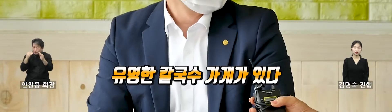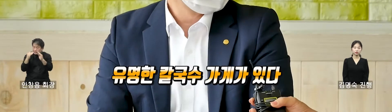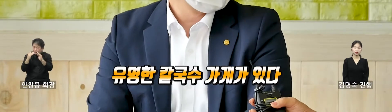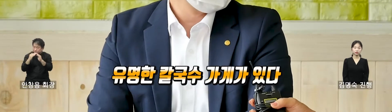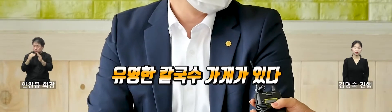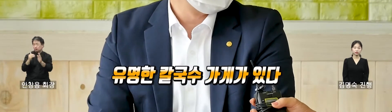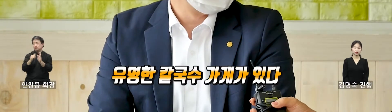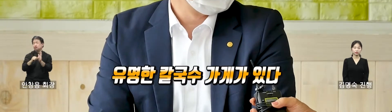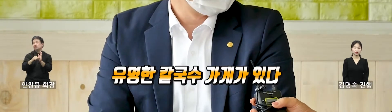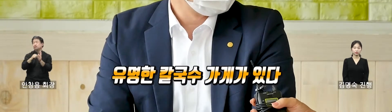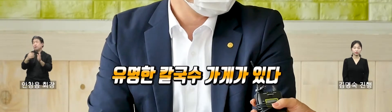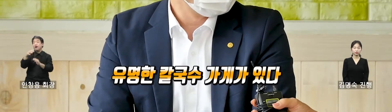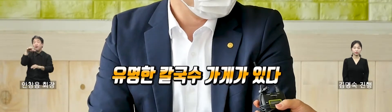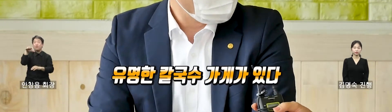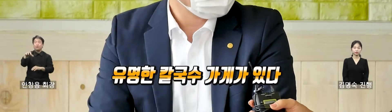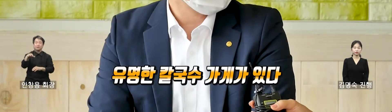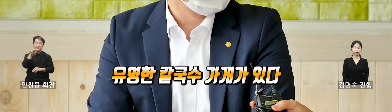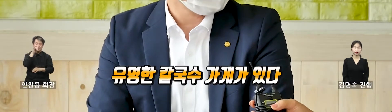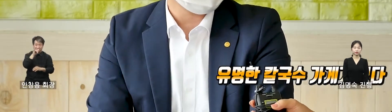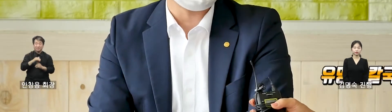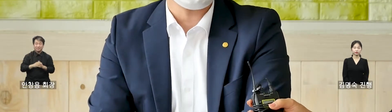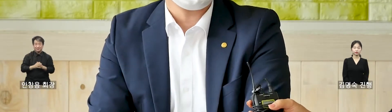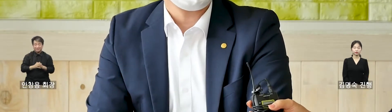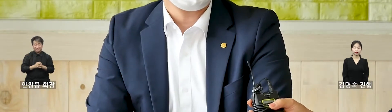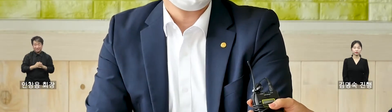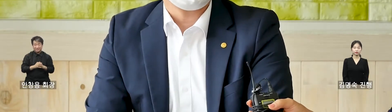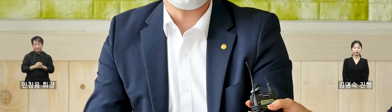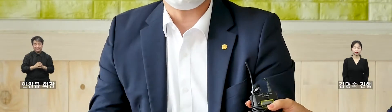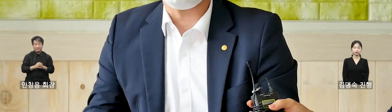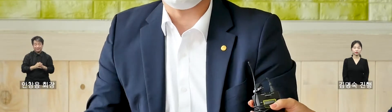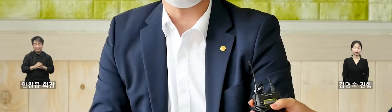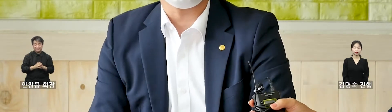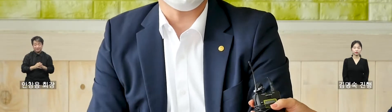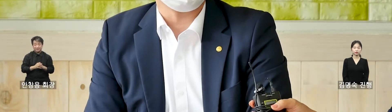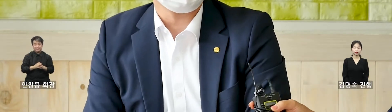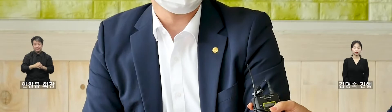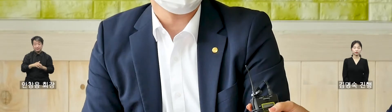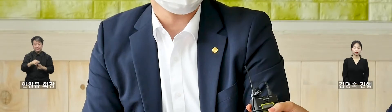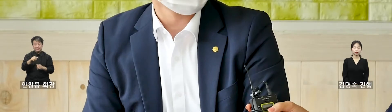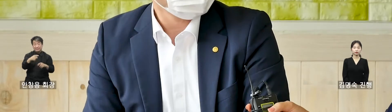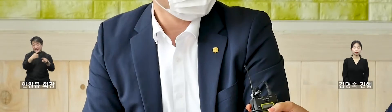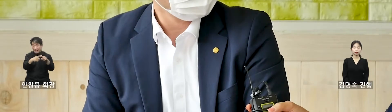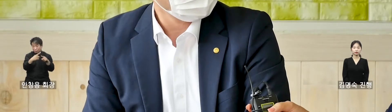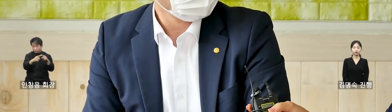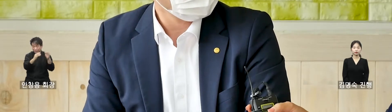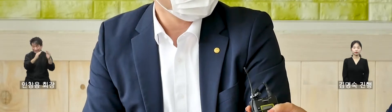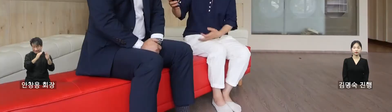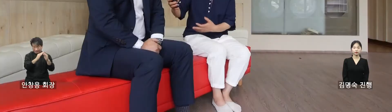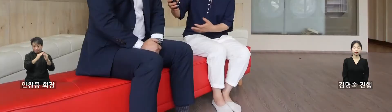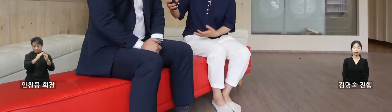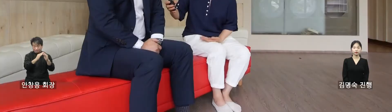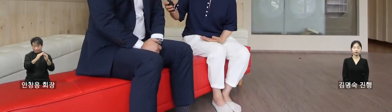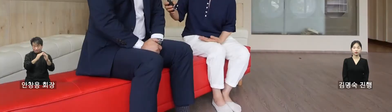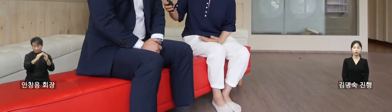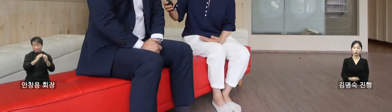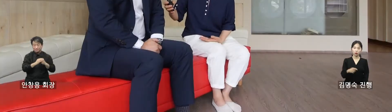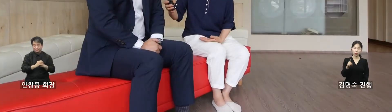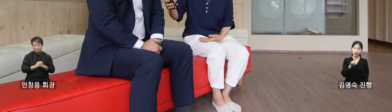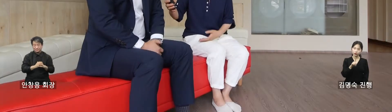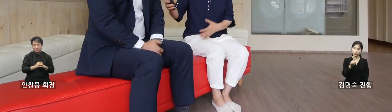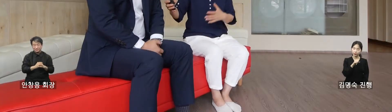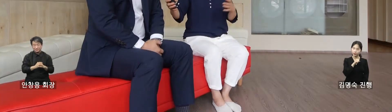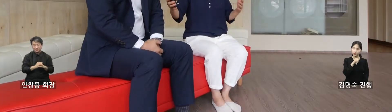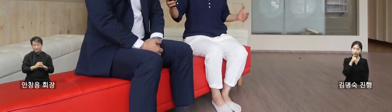오늘 소개를 하고 싶은데요. 이곳 칼국수집 어떤 맛에 또